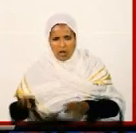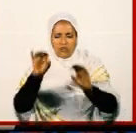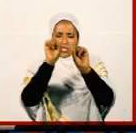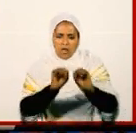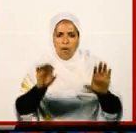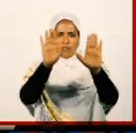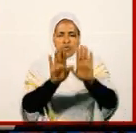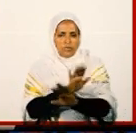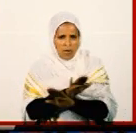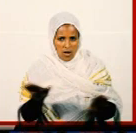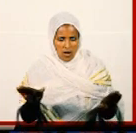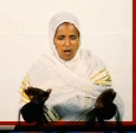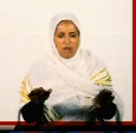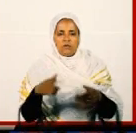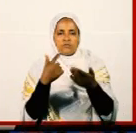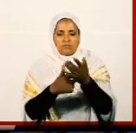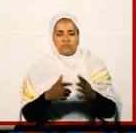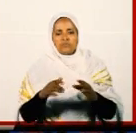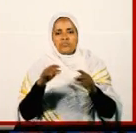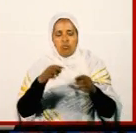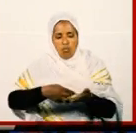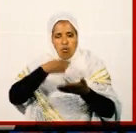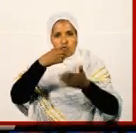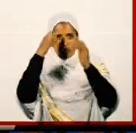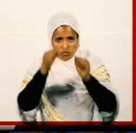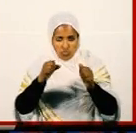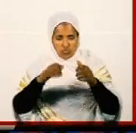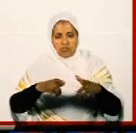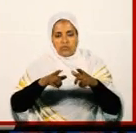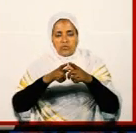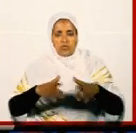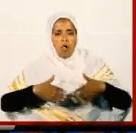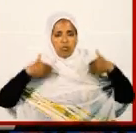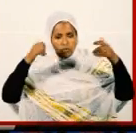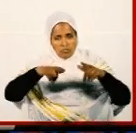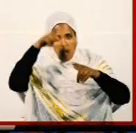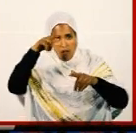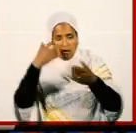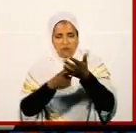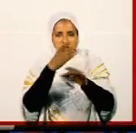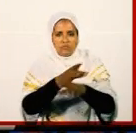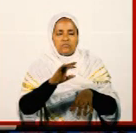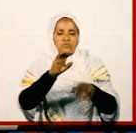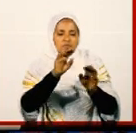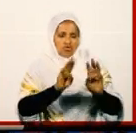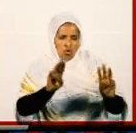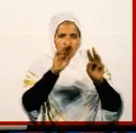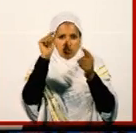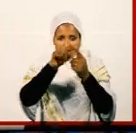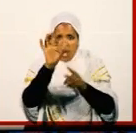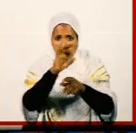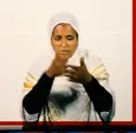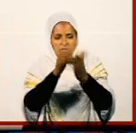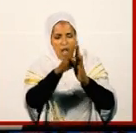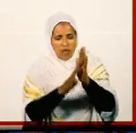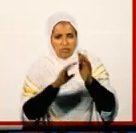ቅዳሜን መልቀቅ፣ ውሎ መጾም የሚችሉ ማቁረብ የሚችሉ ምእመናን ሰኞ ማክሰኞ እንዲቆሩ ማድረግ ቤተክርስቲያኒቱ ስርዓቱን ማመቻቸት ነው